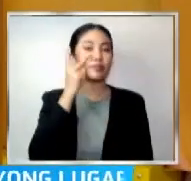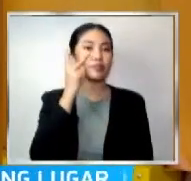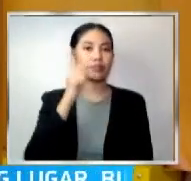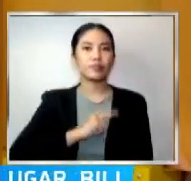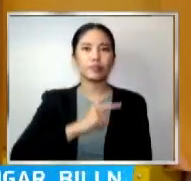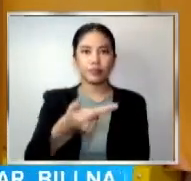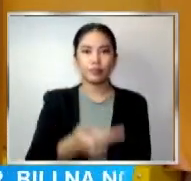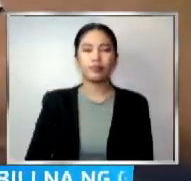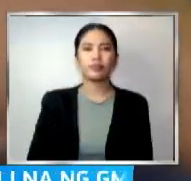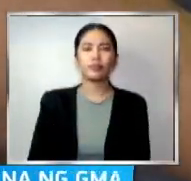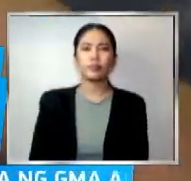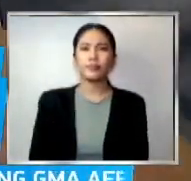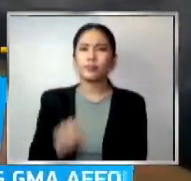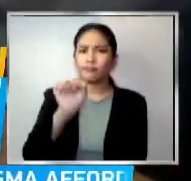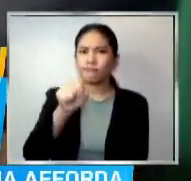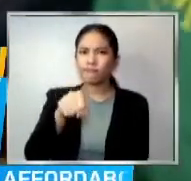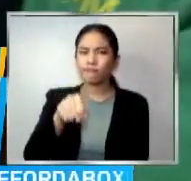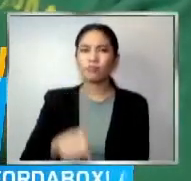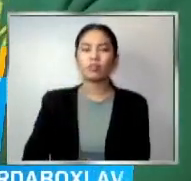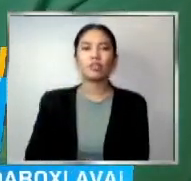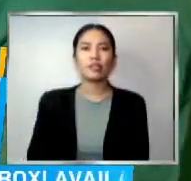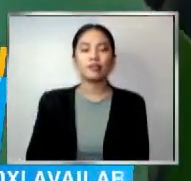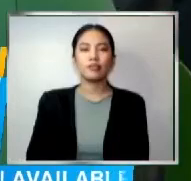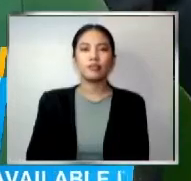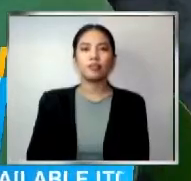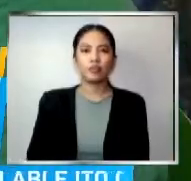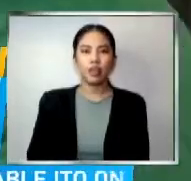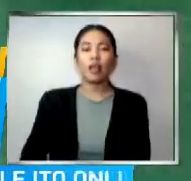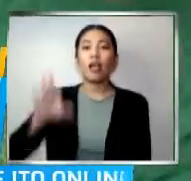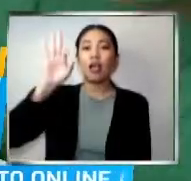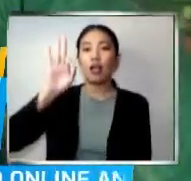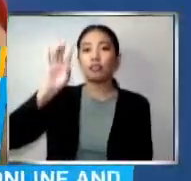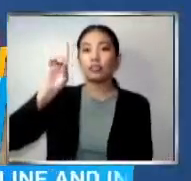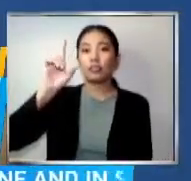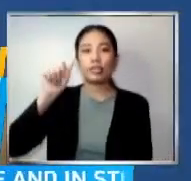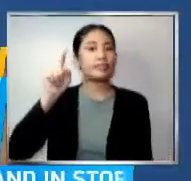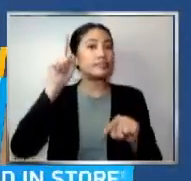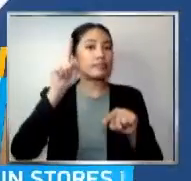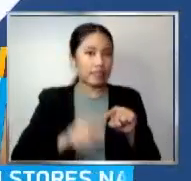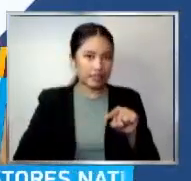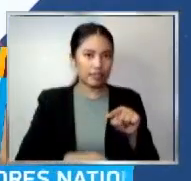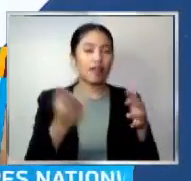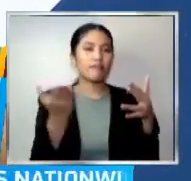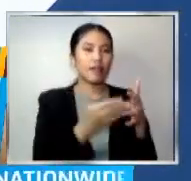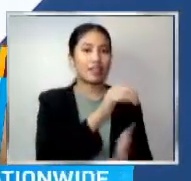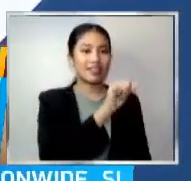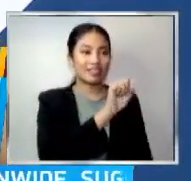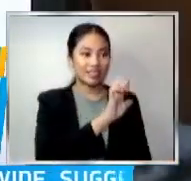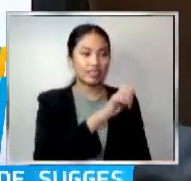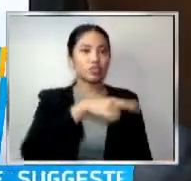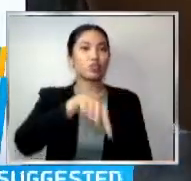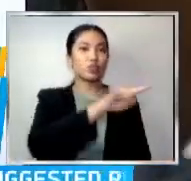Yes, Connie, hindi maaaring kasuhan ng Food and Drug Administration o FDA ang mga mambabatas na nag-organize ang Ivermectin Pan